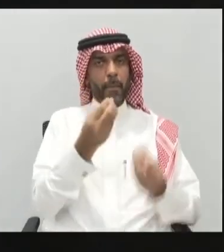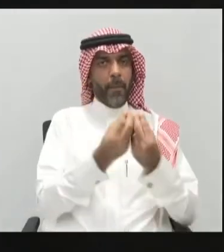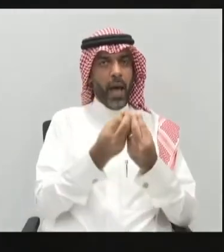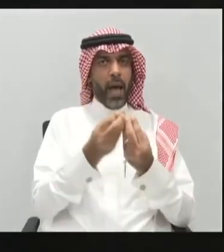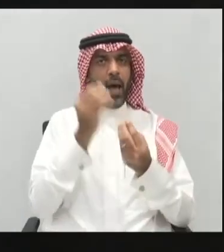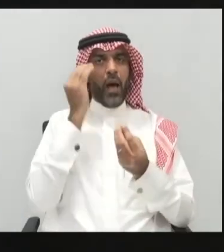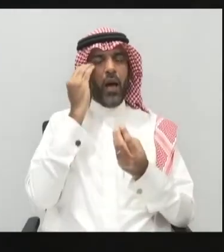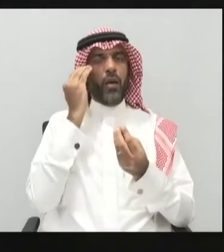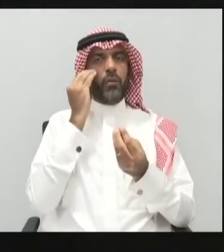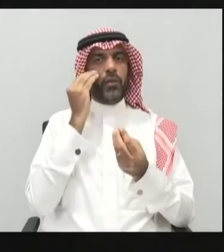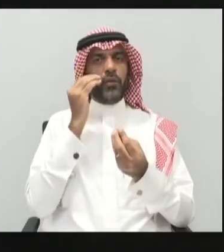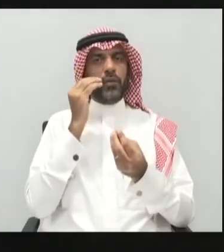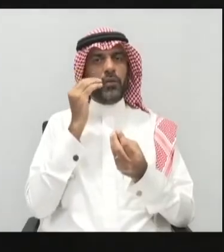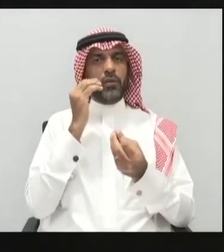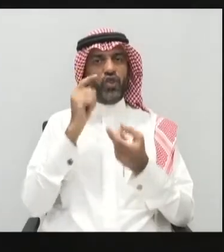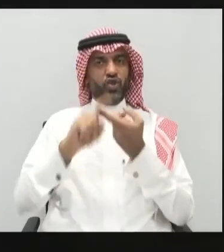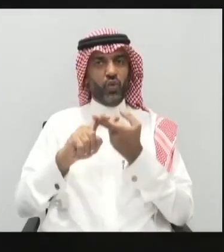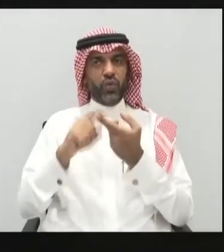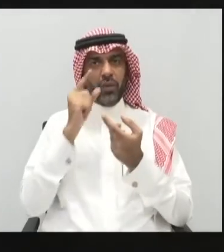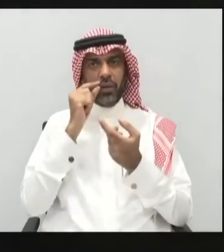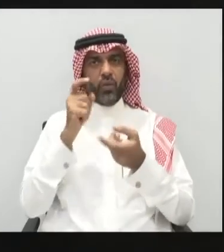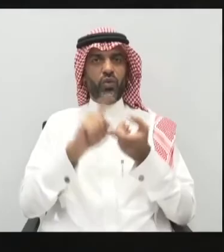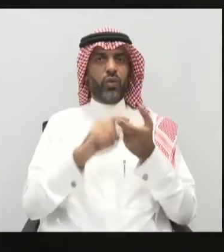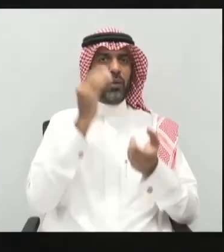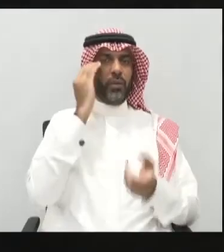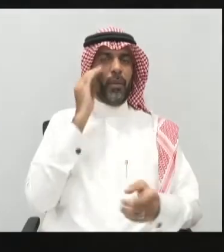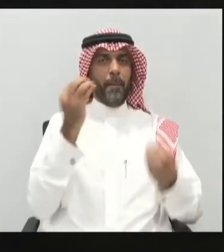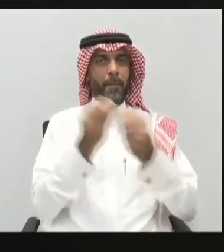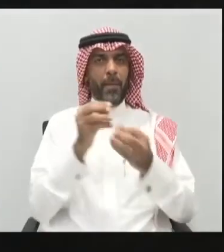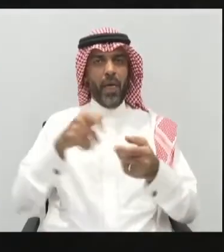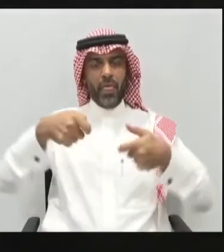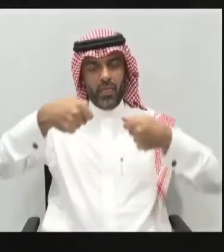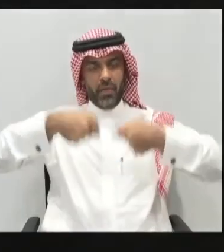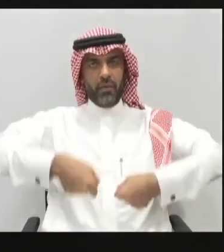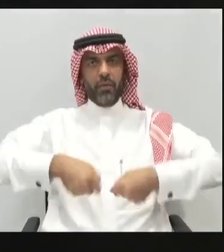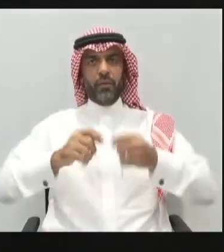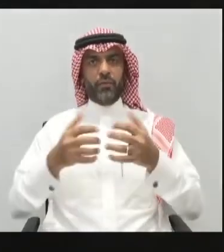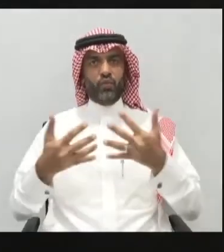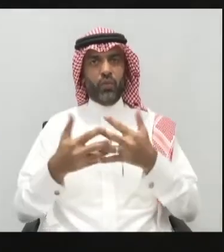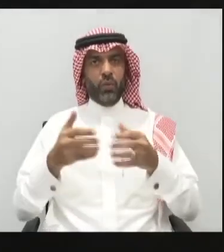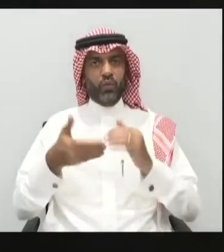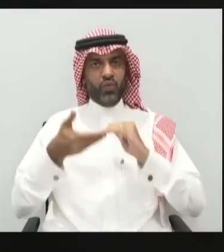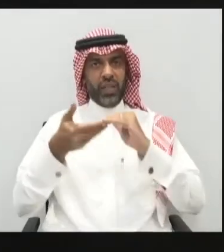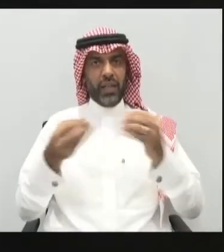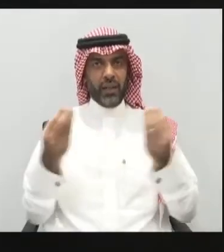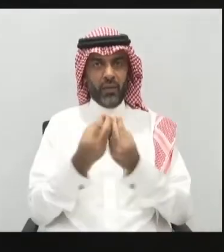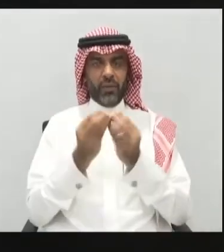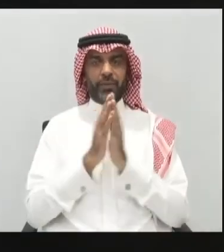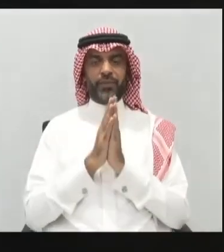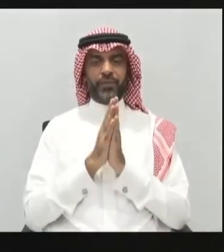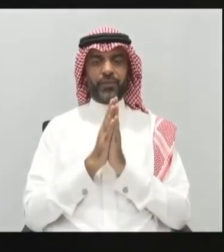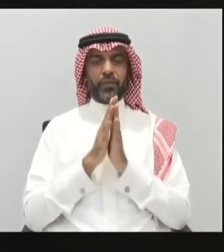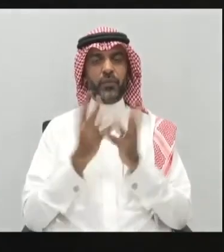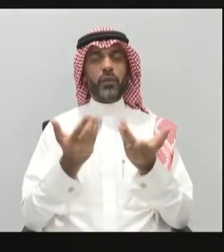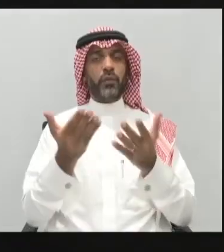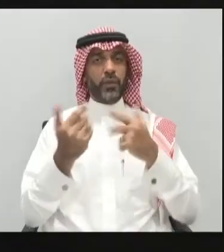طيب ما دليلك الان انت عرضتني في موقف اخر او ادعيت موقف اخر او